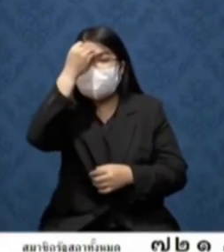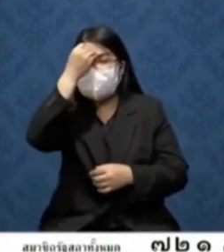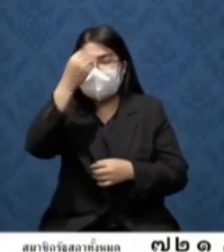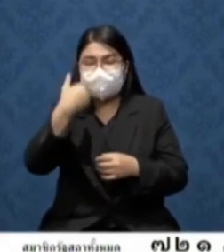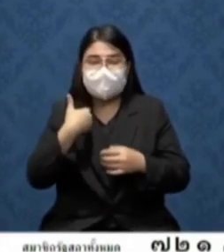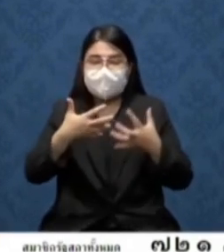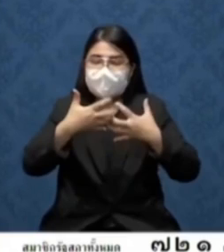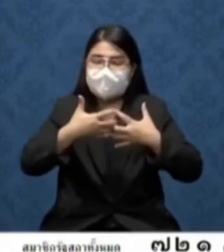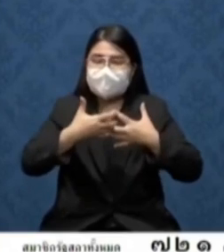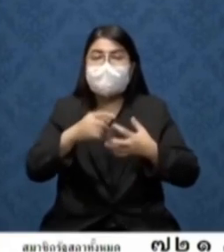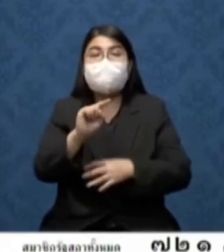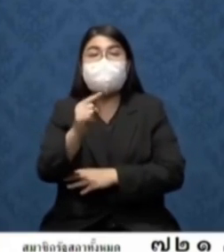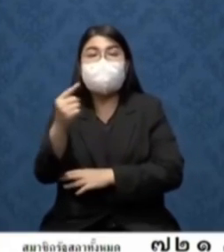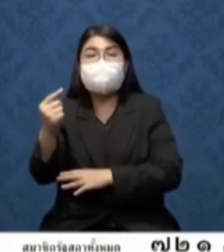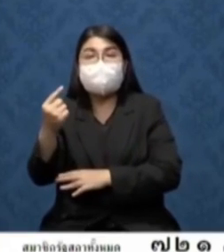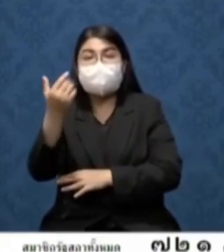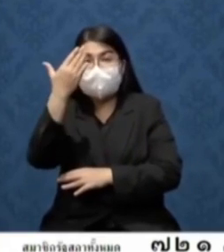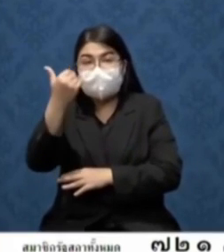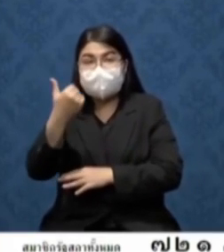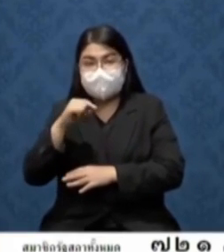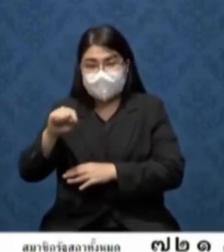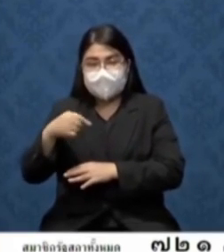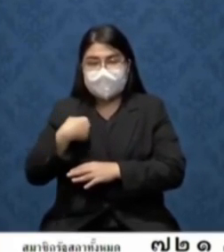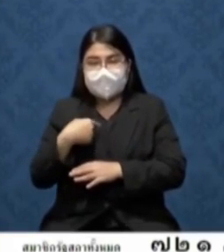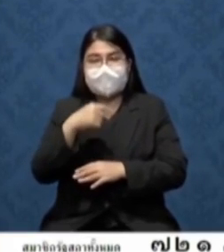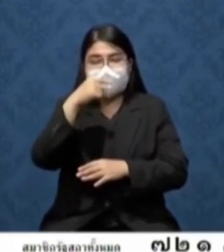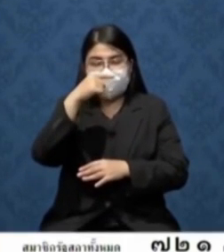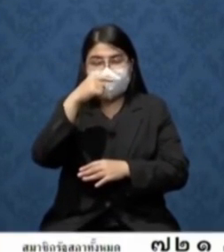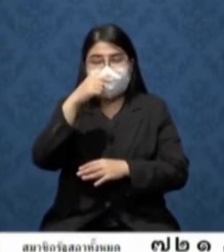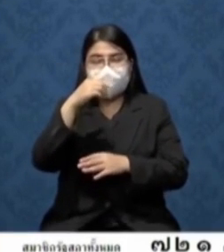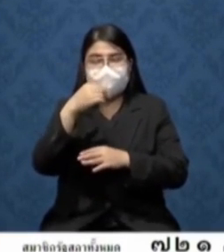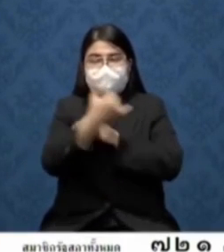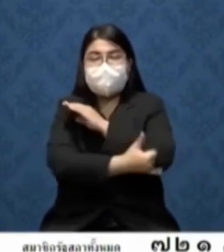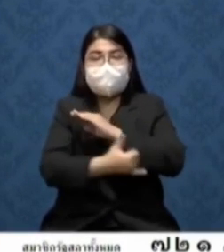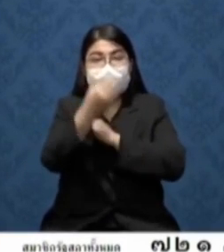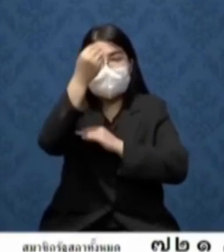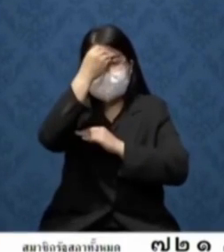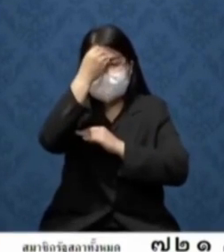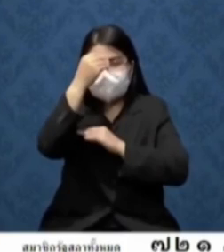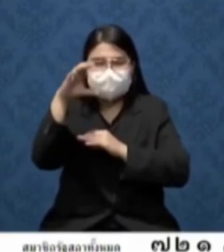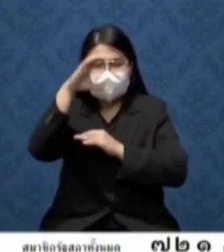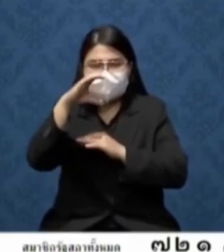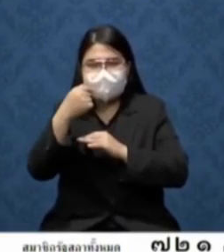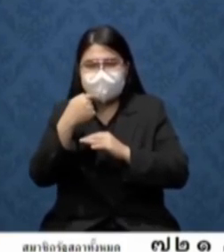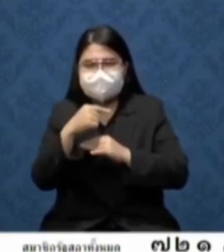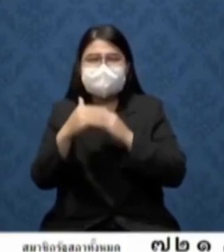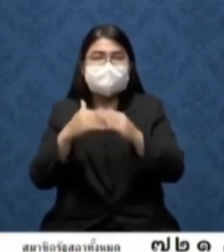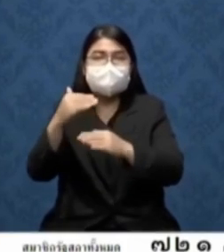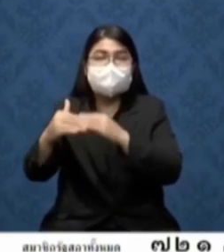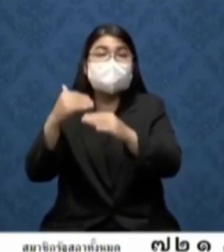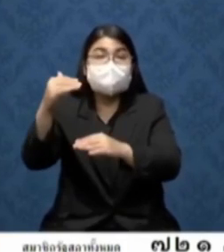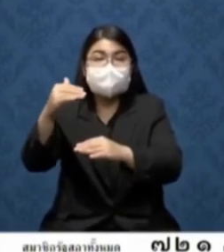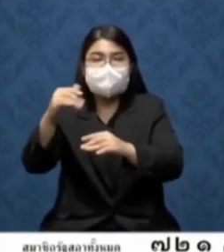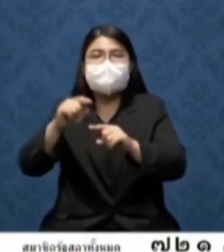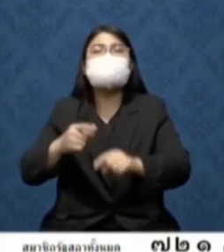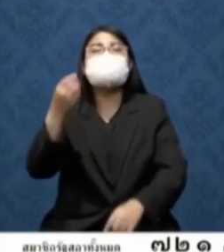พื่อฟื้นฟูและขับเคลื่อนประเทศให้เดินหน้าต่อไปข้างหน้าญี่ปุ่นค้นพบครับว่าคำ